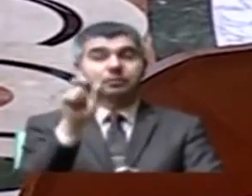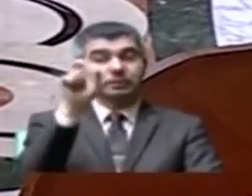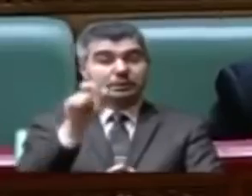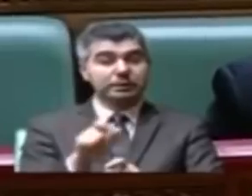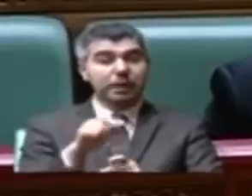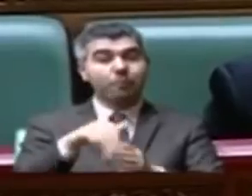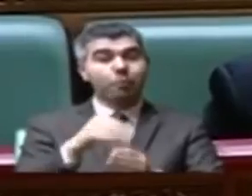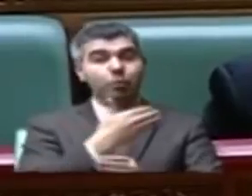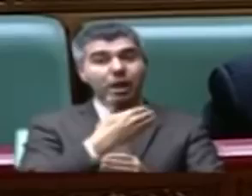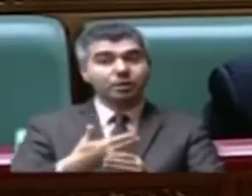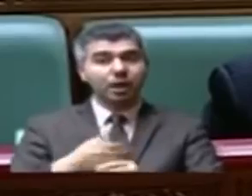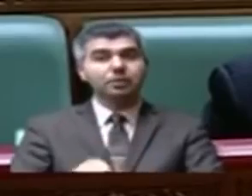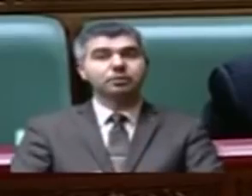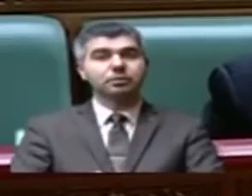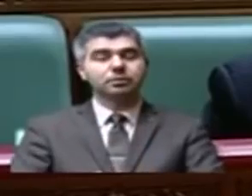وتنقولوا البادئ أظلم.